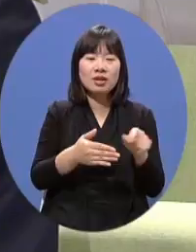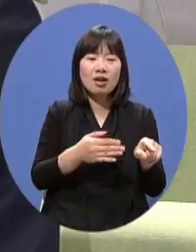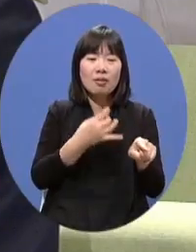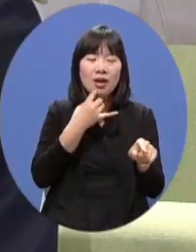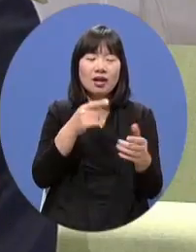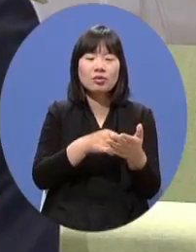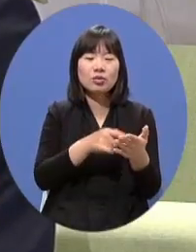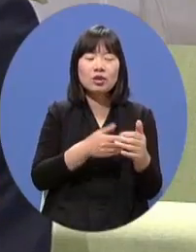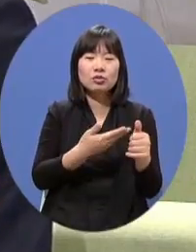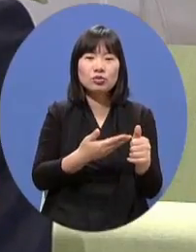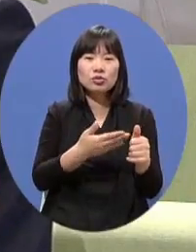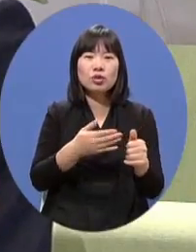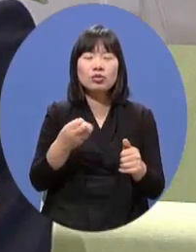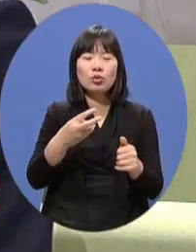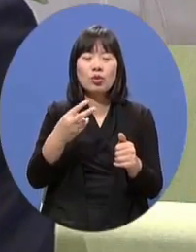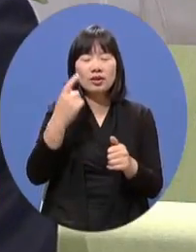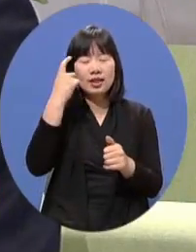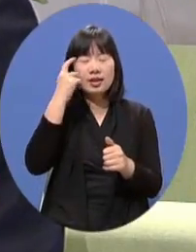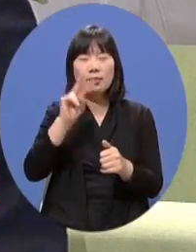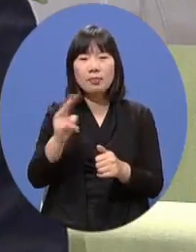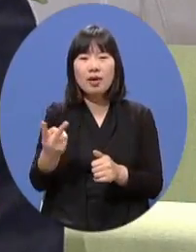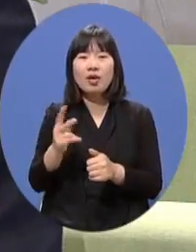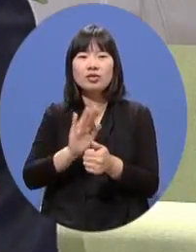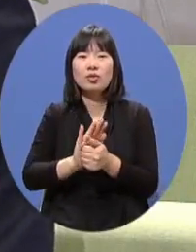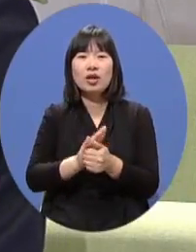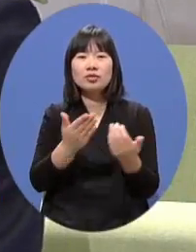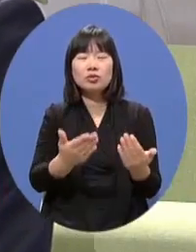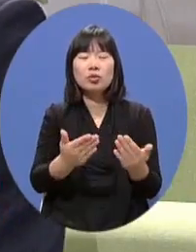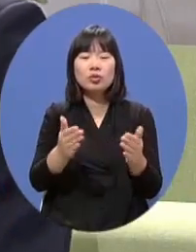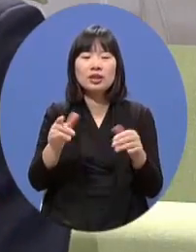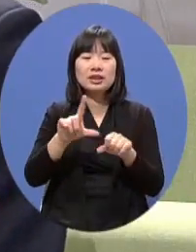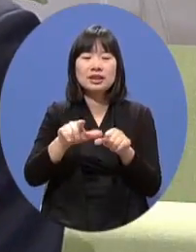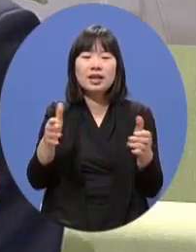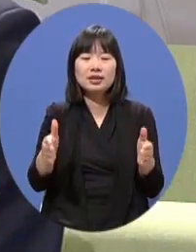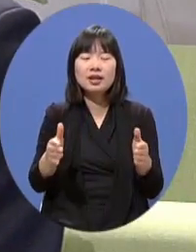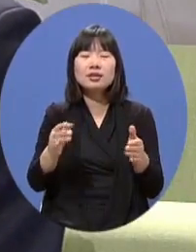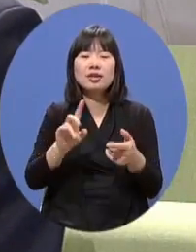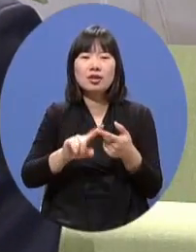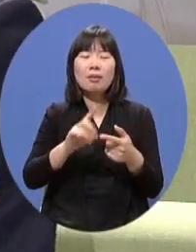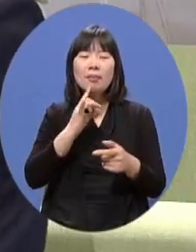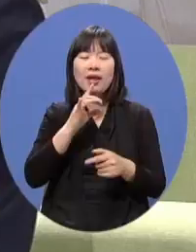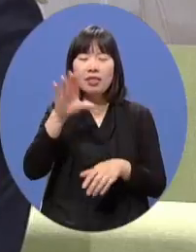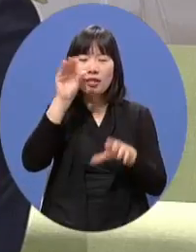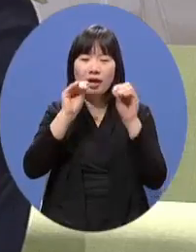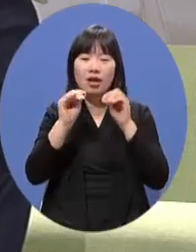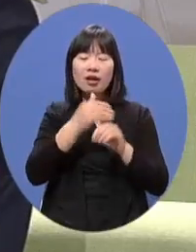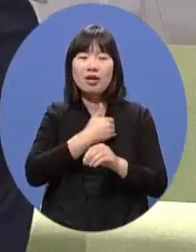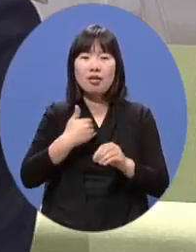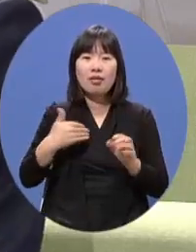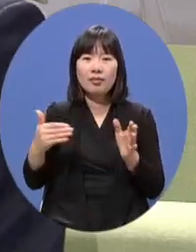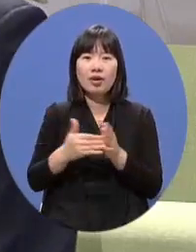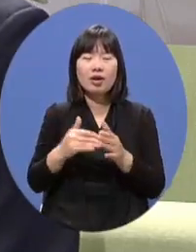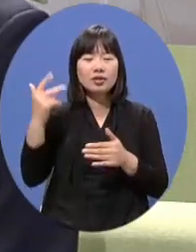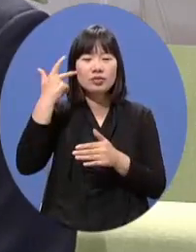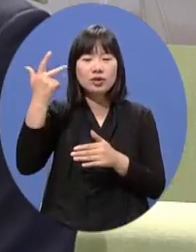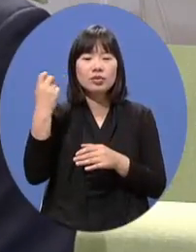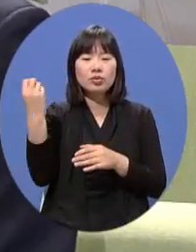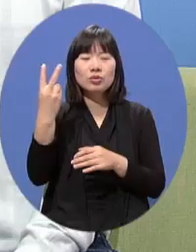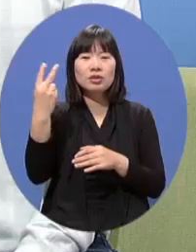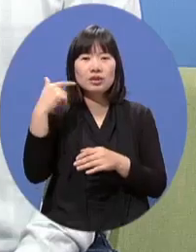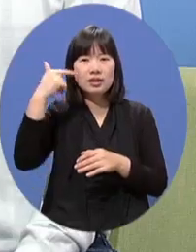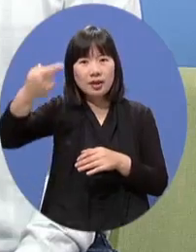아이한테 보상을 주고 아이한테 환기를 줘서 그 기간에는 그것만 마스터를 하게 하고 또 다음 주간에는 또 다음 걸 하고